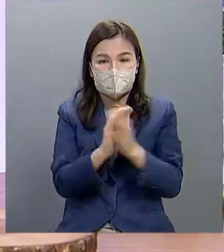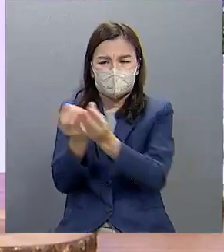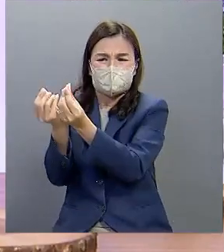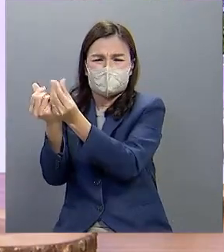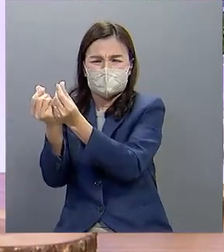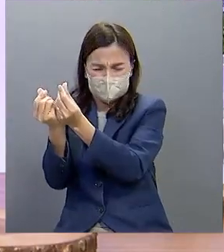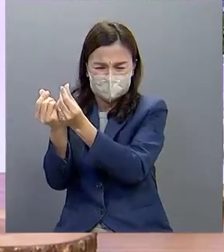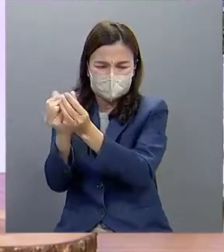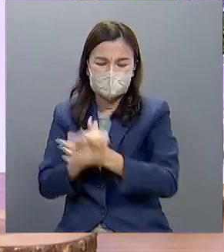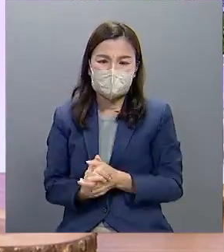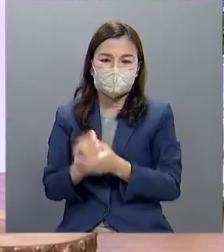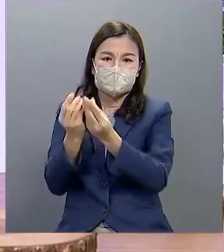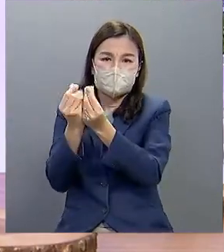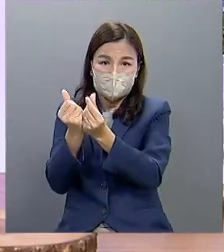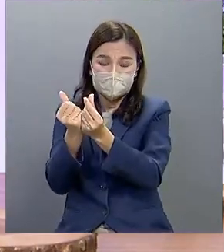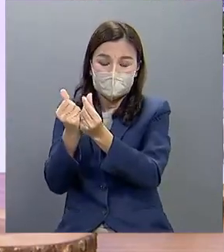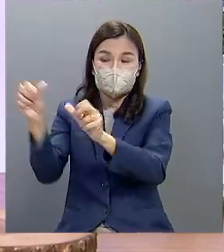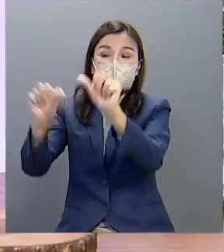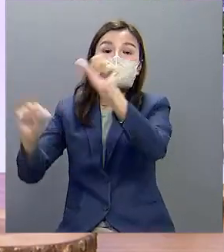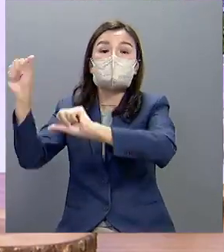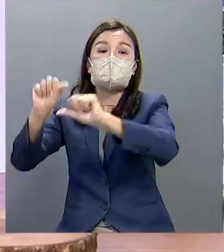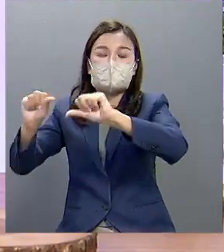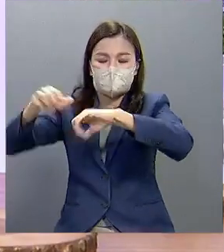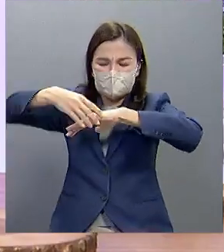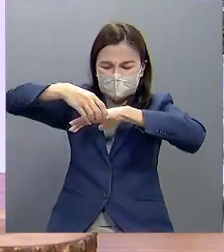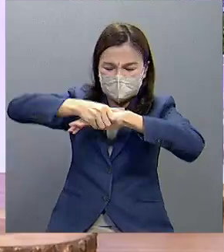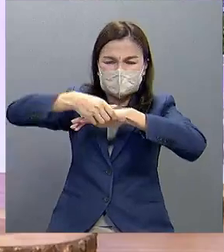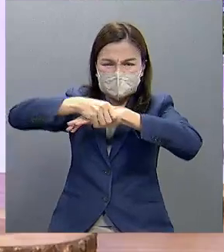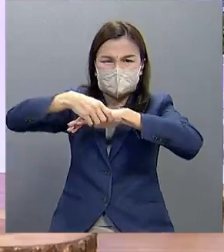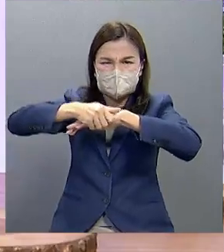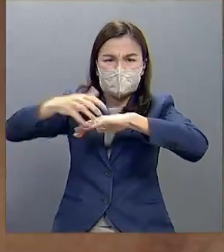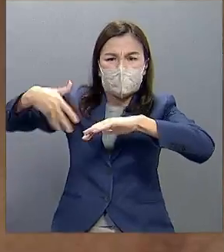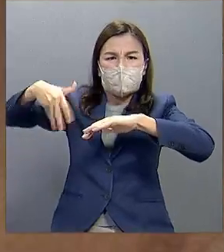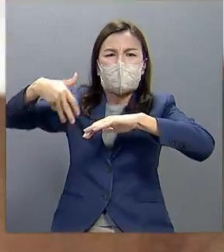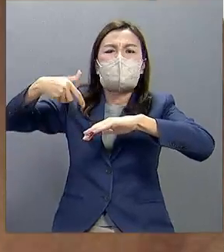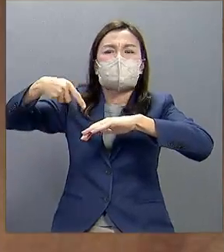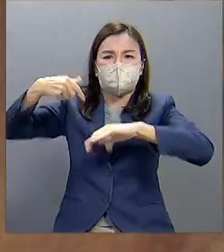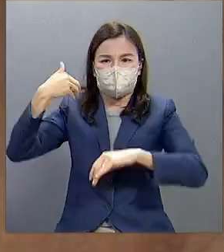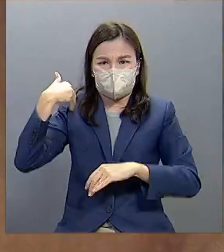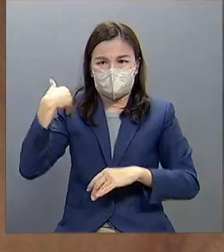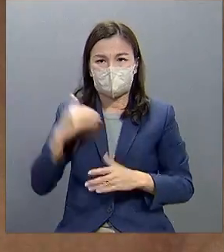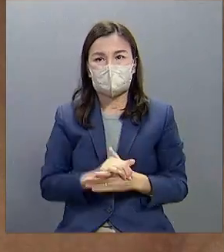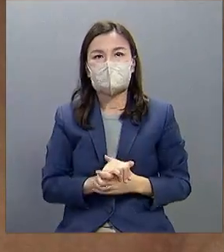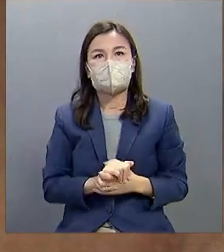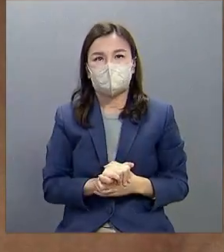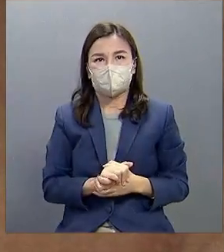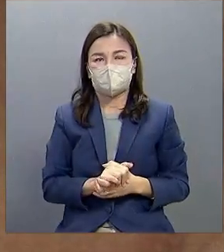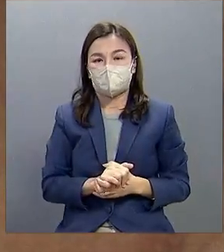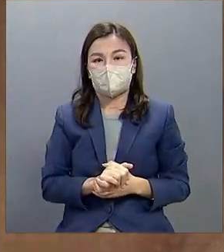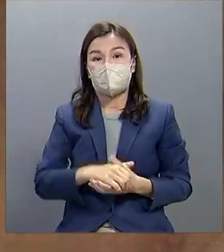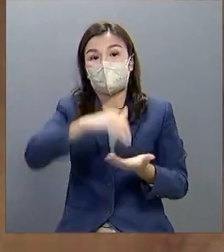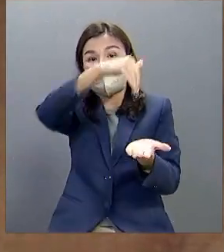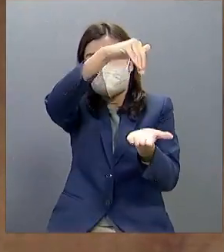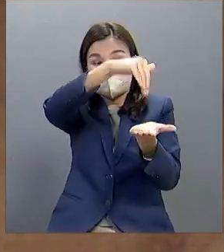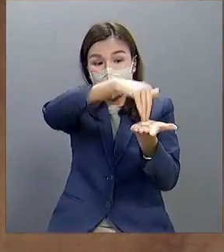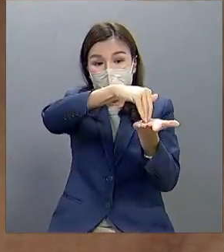ทำให้แรงเสียดทานระหว่างการนวดเนี่ยมันจะมีมากอาจจะทำให้รู้สึกไม่สบายตัวได้อันนี้ก็เป็นเบสน้ำมันนวดปกติถ้าใครไม่ได้อย